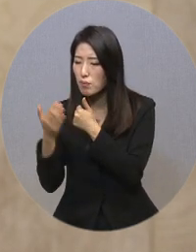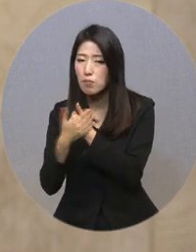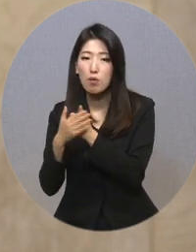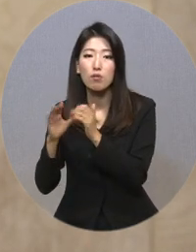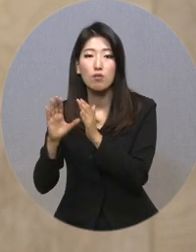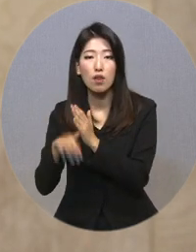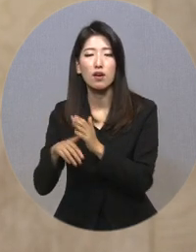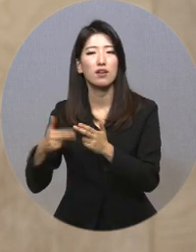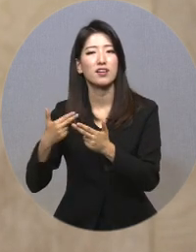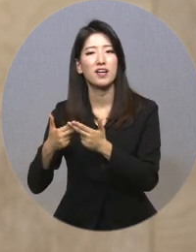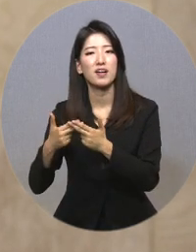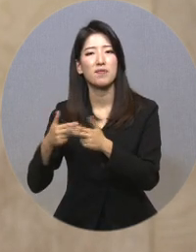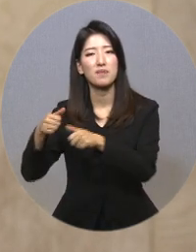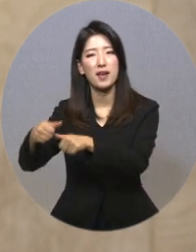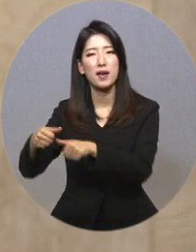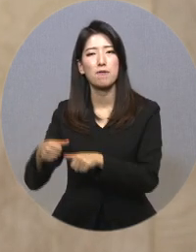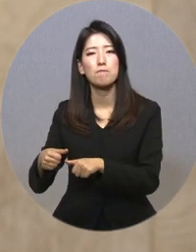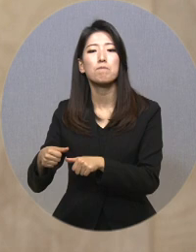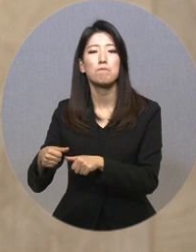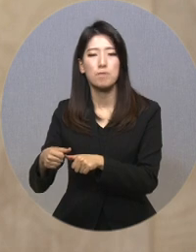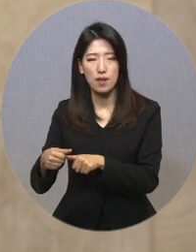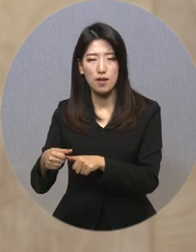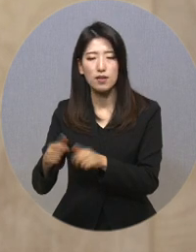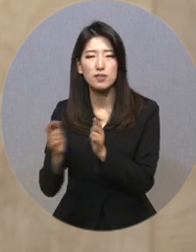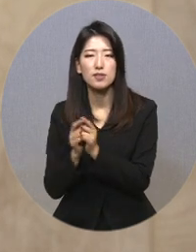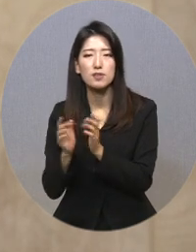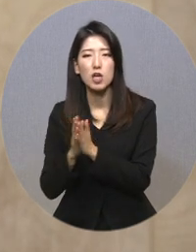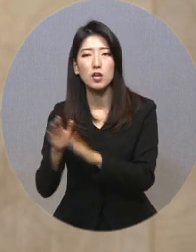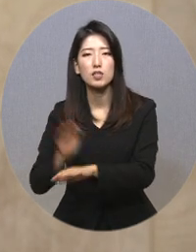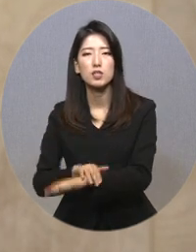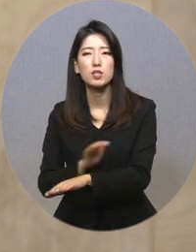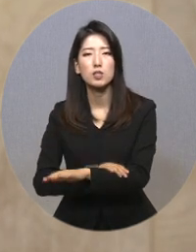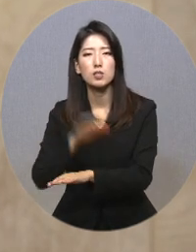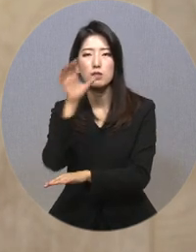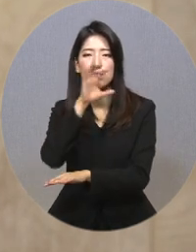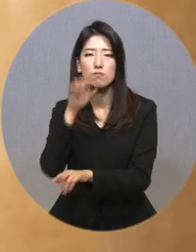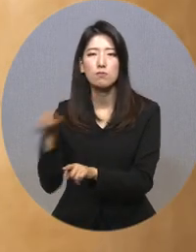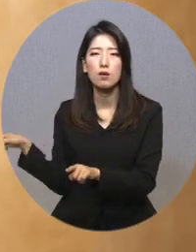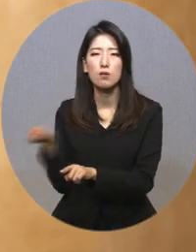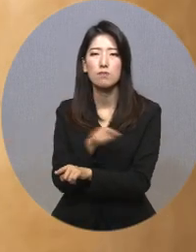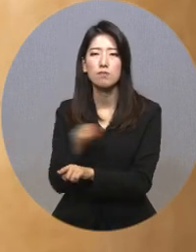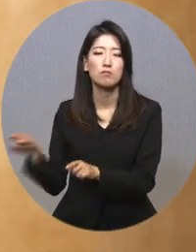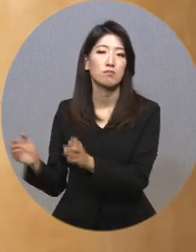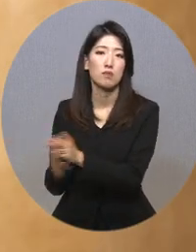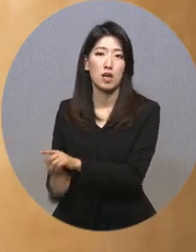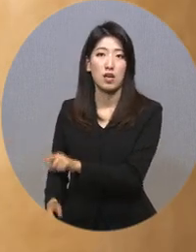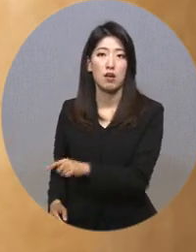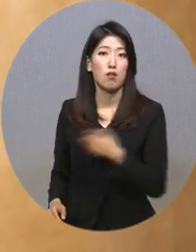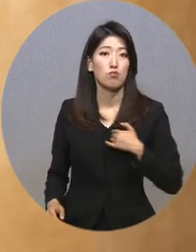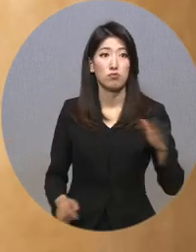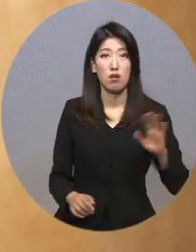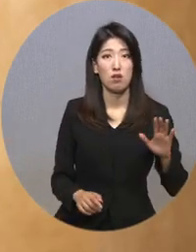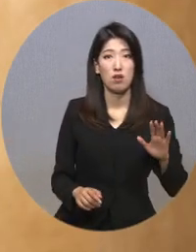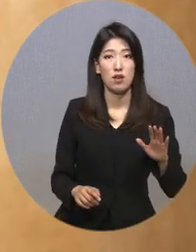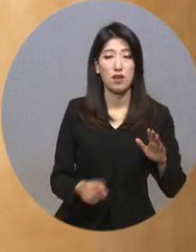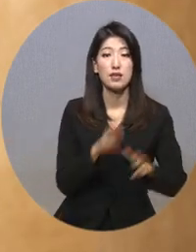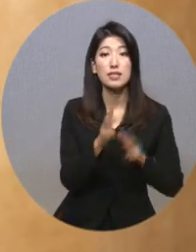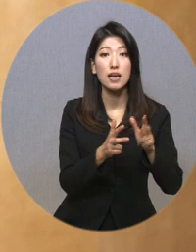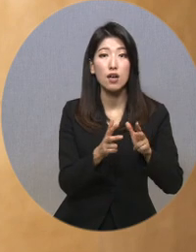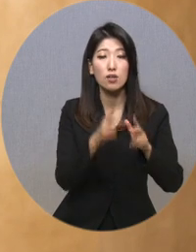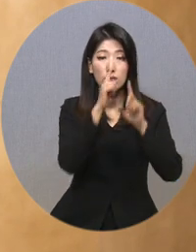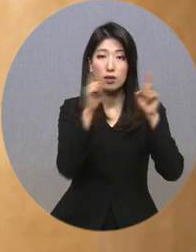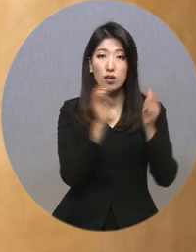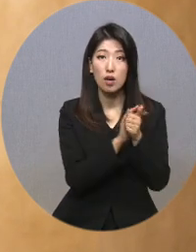맺고 뭐 현장 시설을 보낸다 이게 단순한 산학협력을 생각을 하고 있어요. 저희 학교 생각하는 산학협력이라는 것은 서로